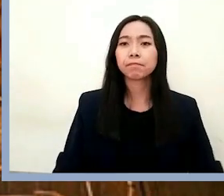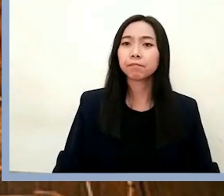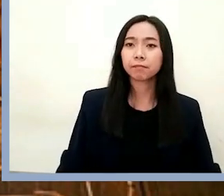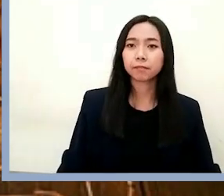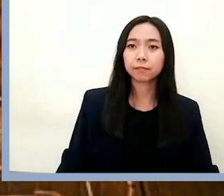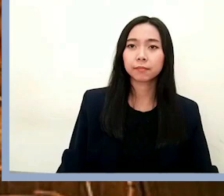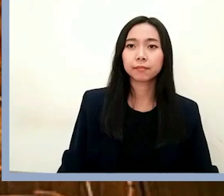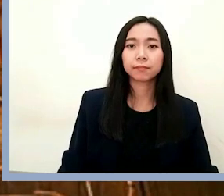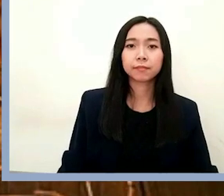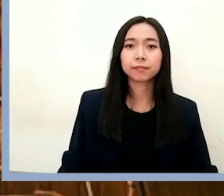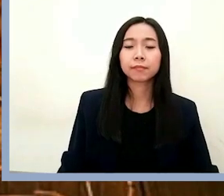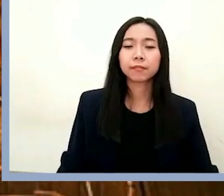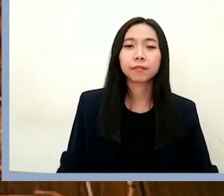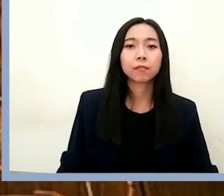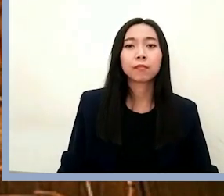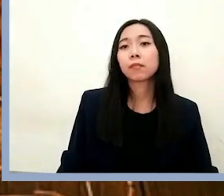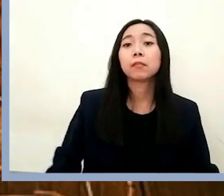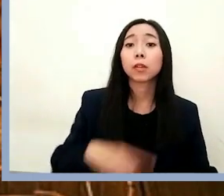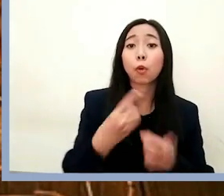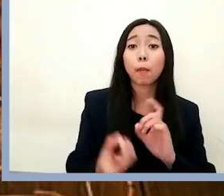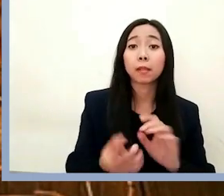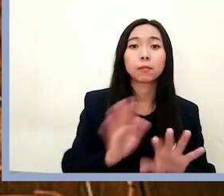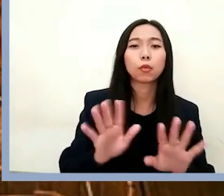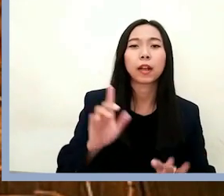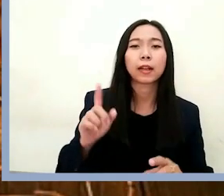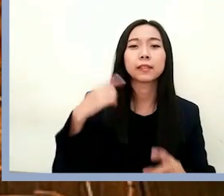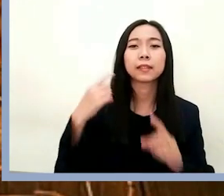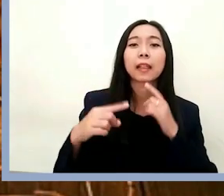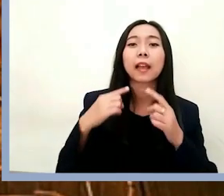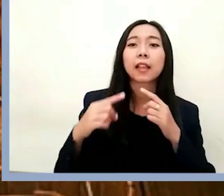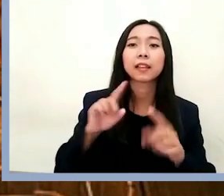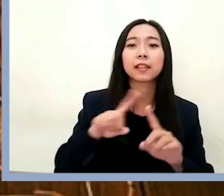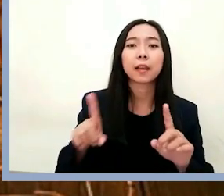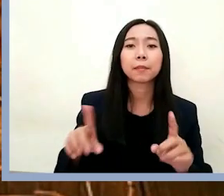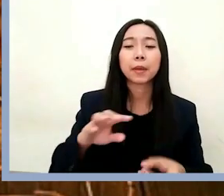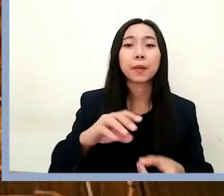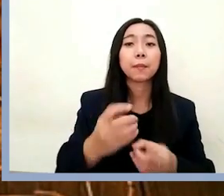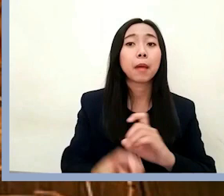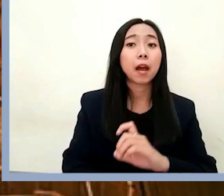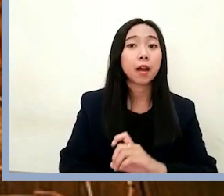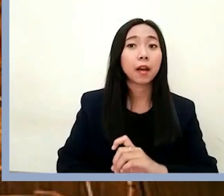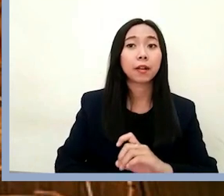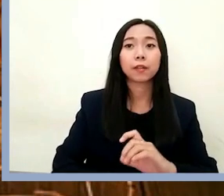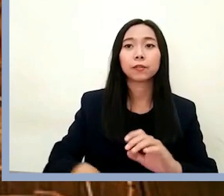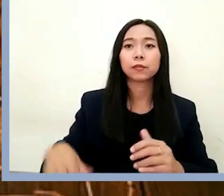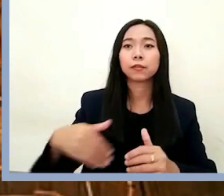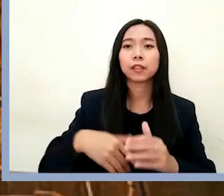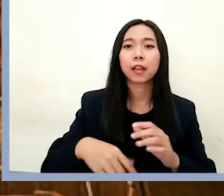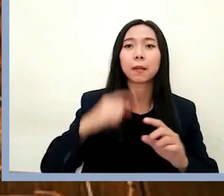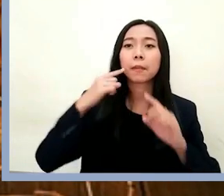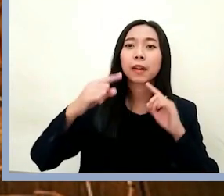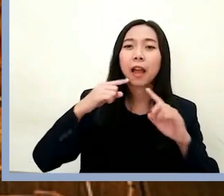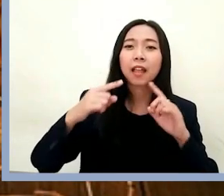ritus keagamaan tetapi pembaharuan dalam cara pandang dalam tutur kata dalam